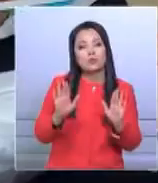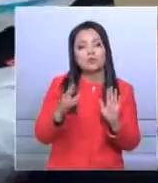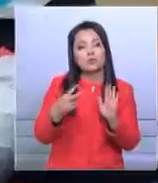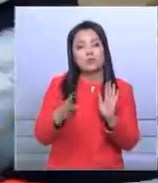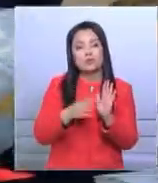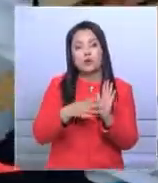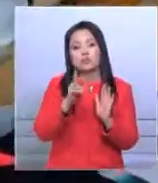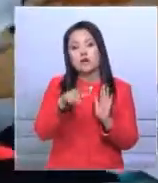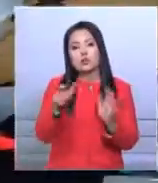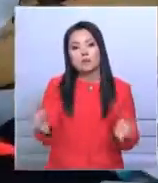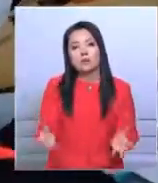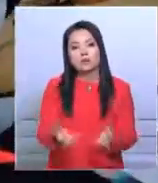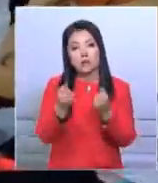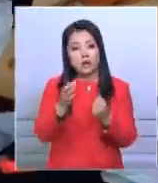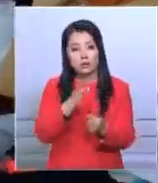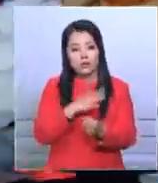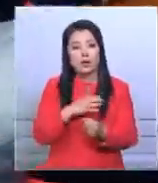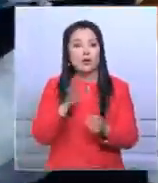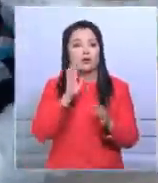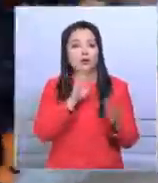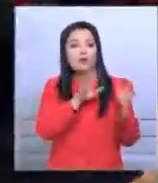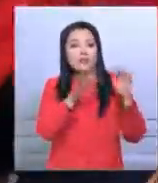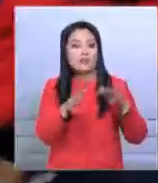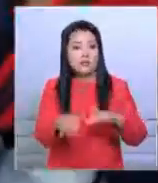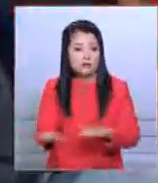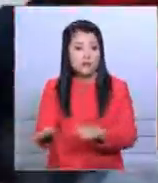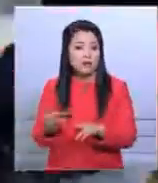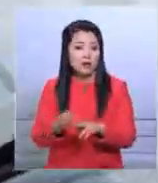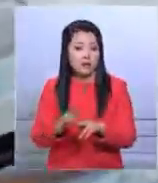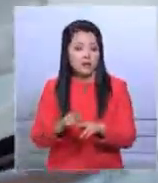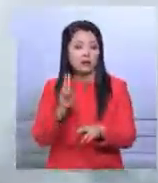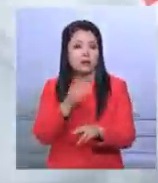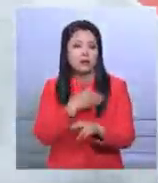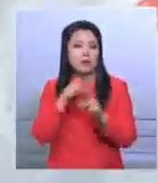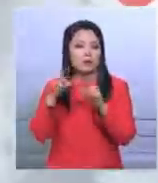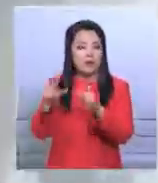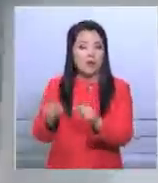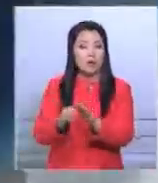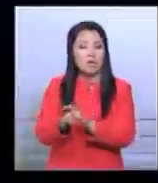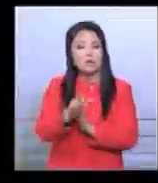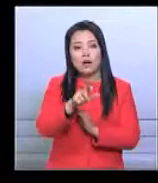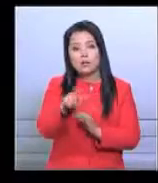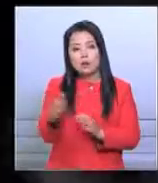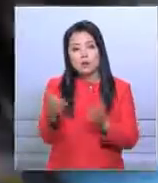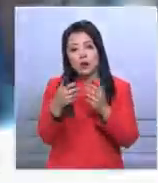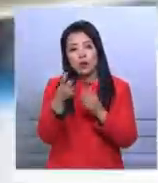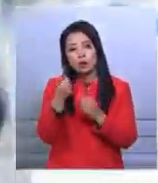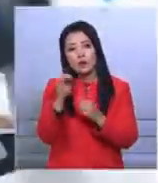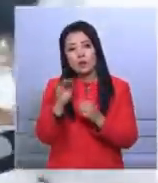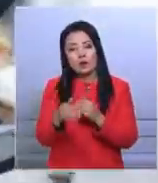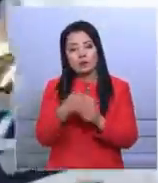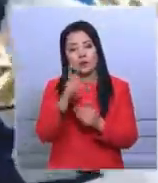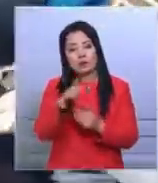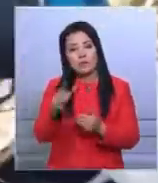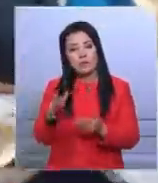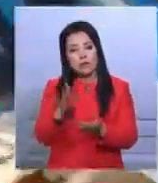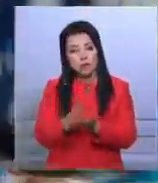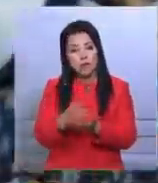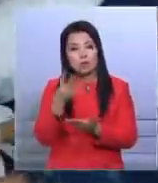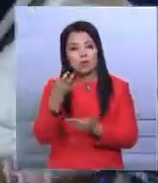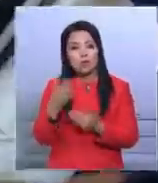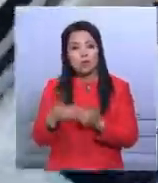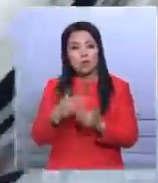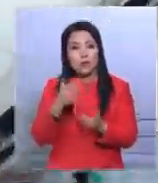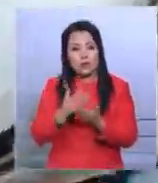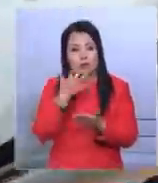адамды ғана құтқарыпты. Биыл жерорта теңізі арқылы кәрі құрлыққа бас сауғалаған босқындардың саны 100 мыңнан асып кеткен. Олардың